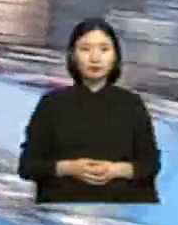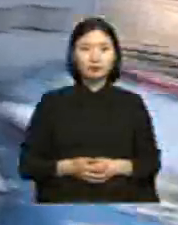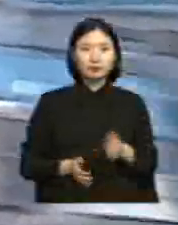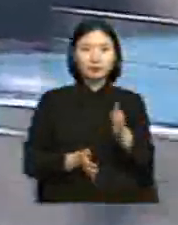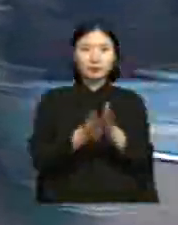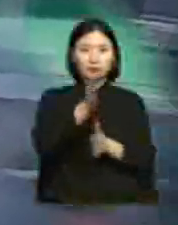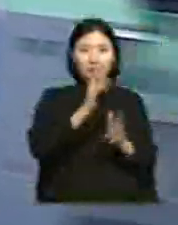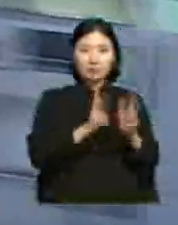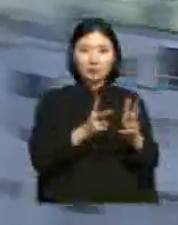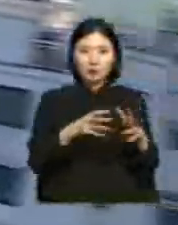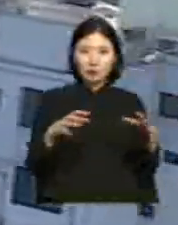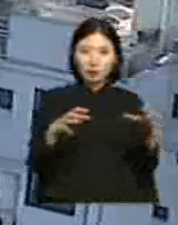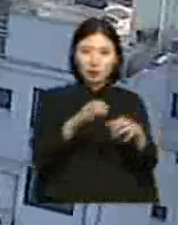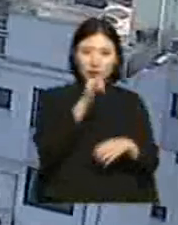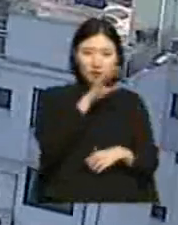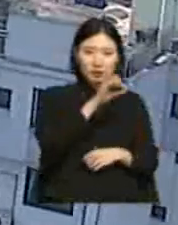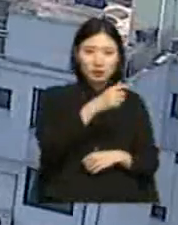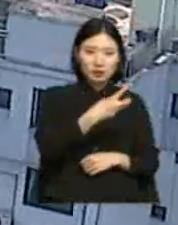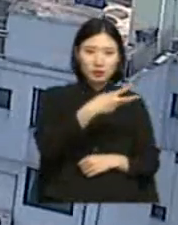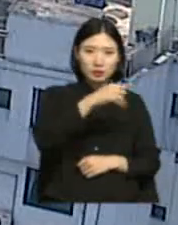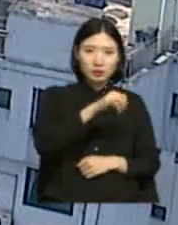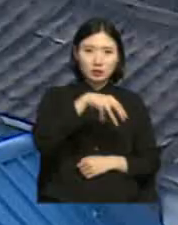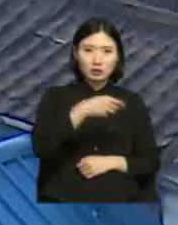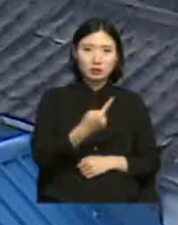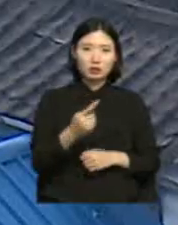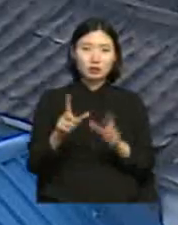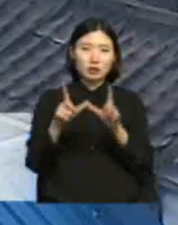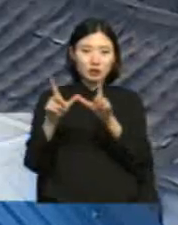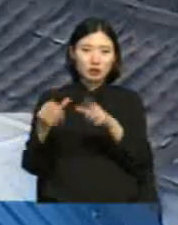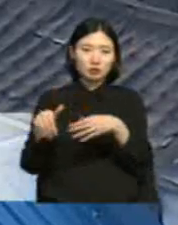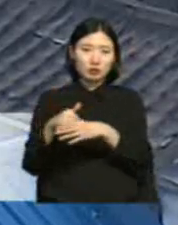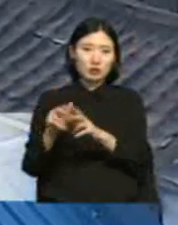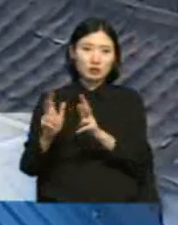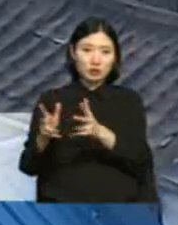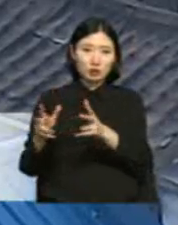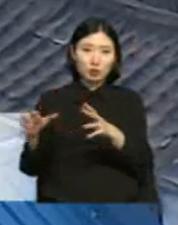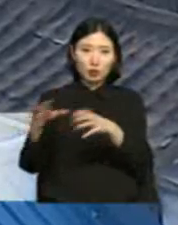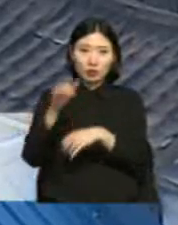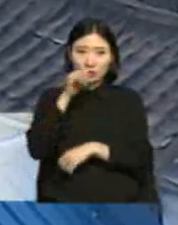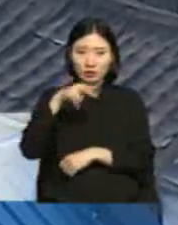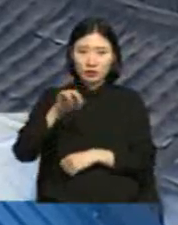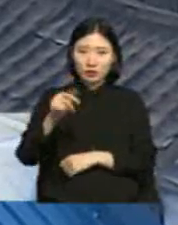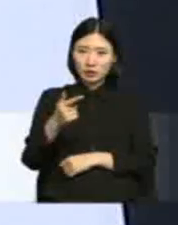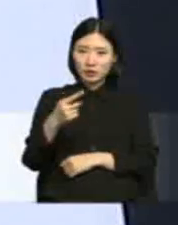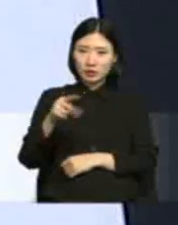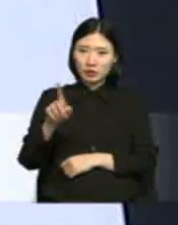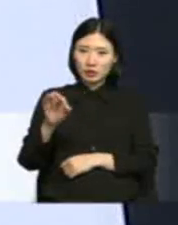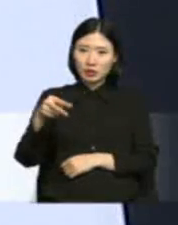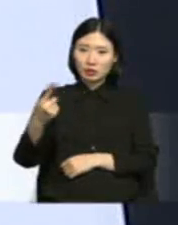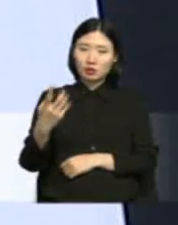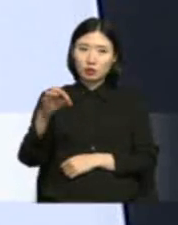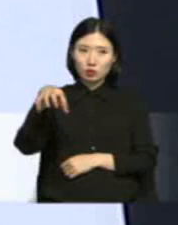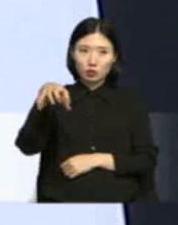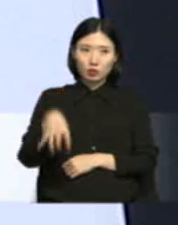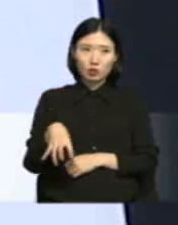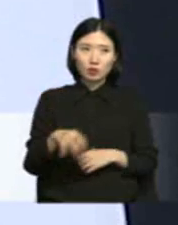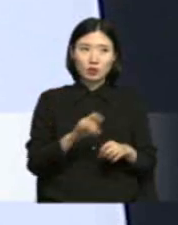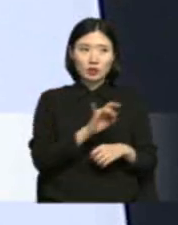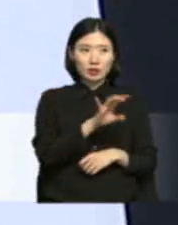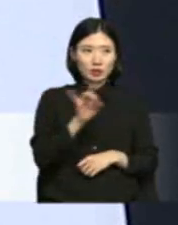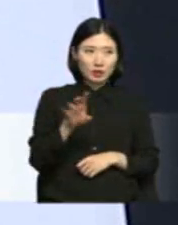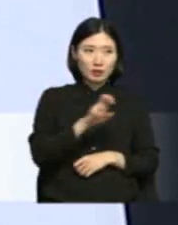도심 산업이 밀집된 을지로와 생활, 문화, 상업 지역이 몰려있는 신당동 일대에는 각각 서울 메이커스